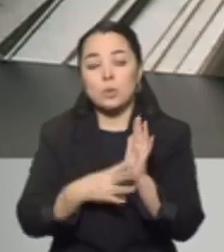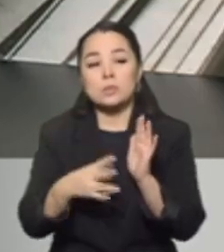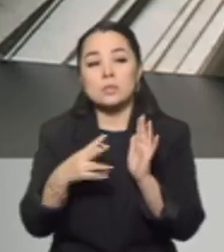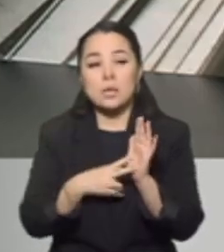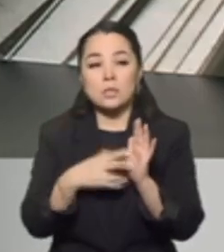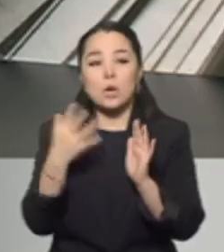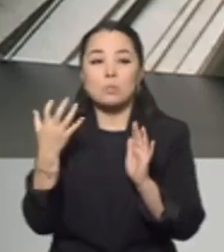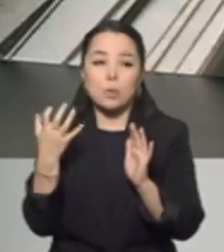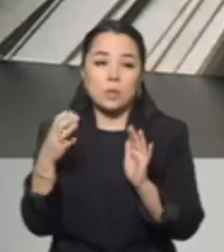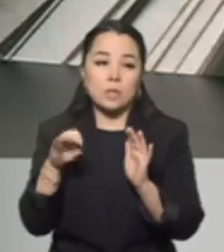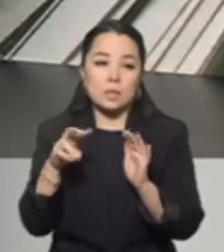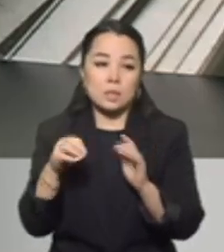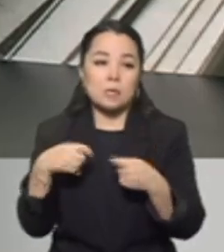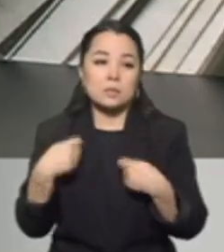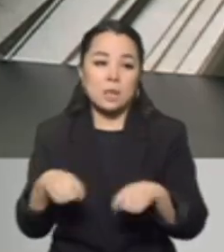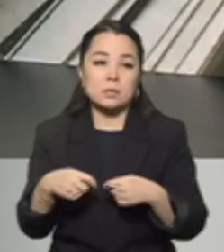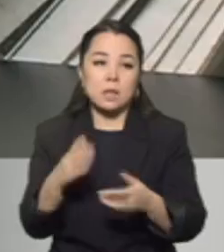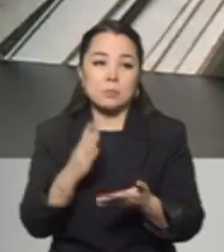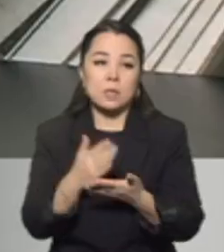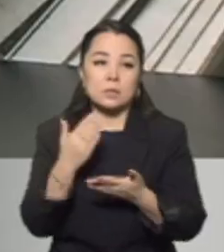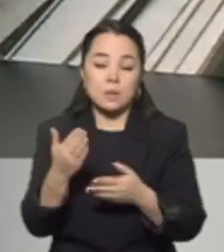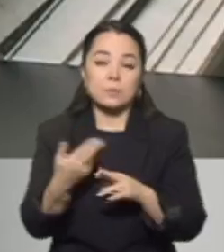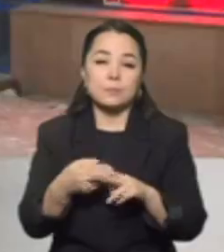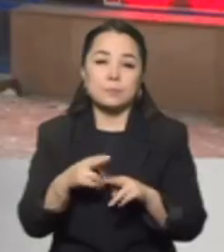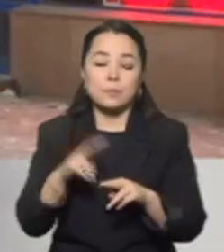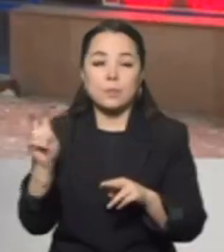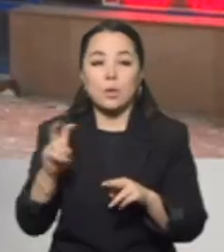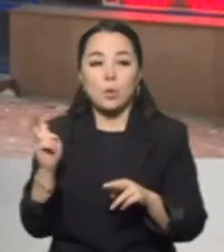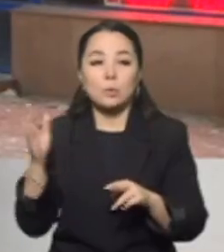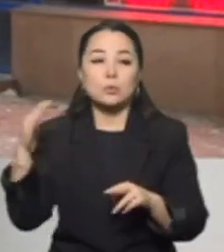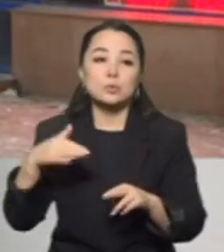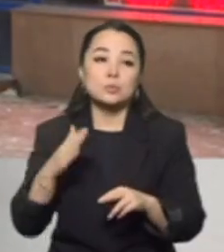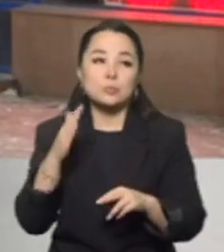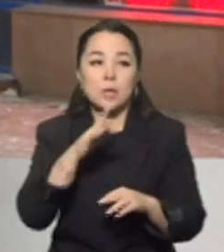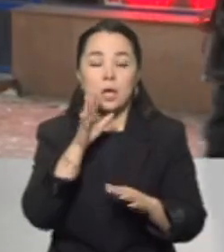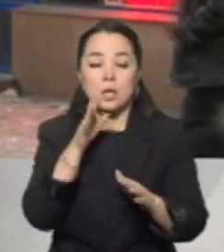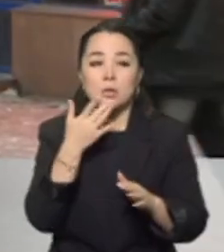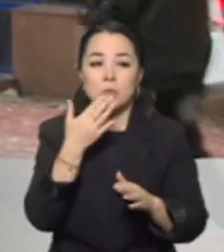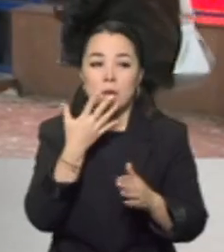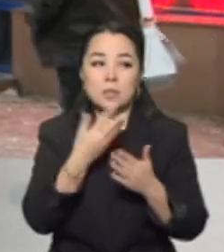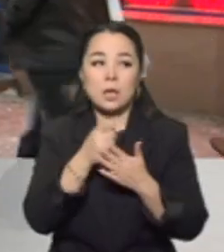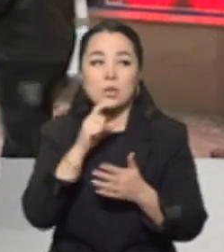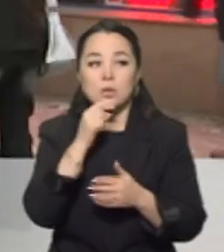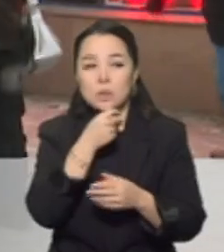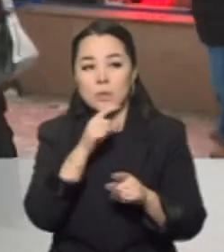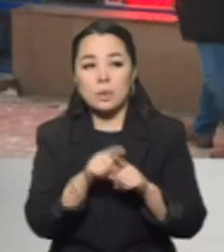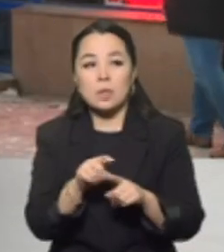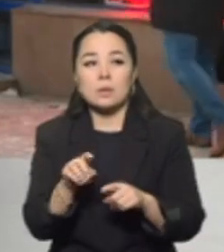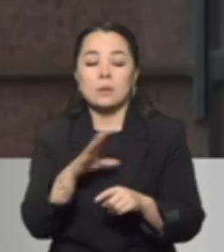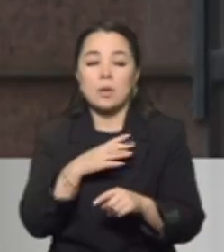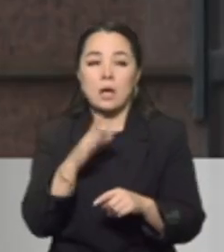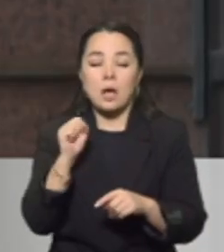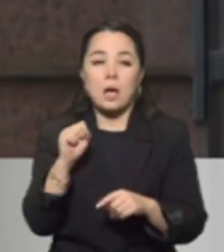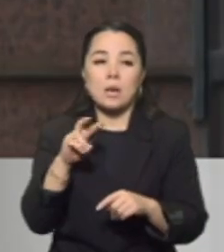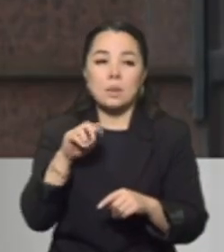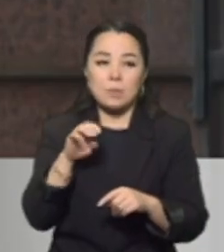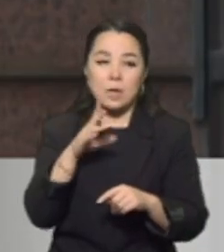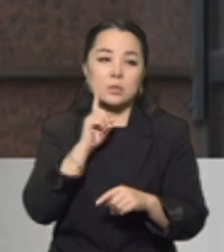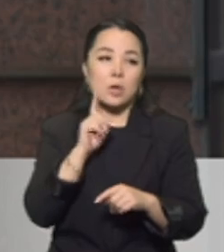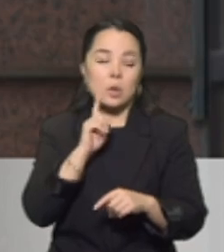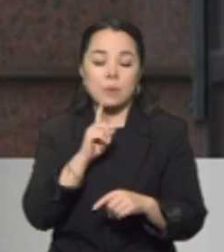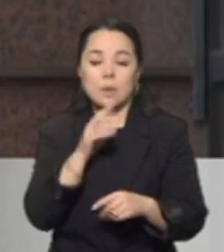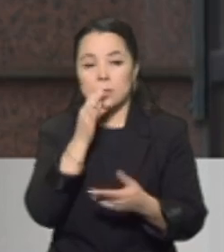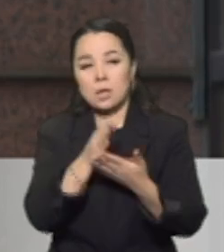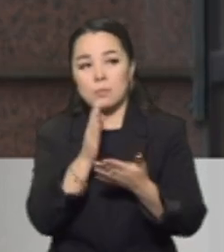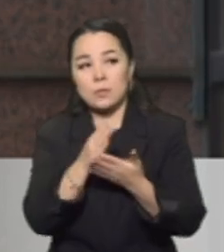498-500 теңгеге сатып жатыр. Доллардың құбылуын бұрынғы ұлттық экономика министрі Әлібек Қуантыров уақытша деп